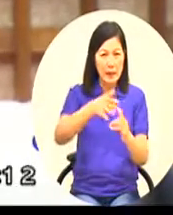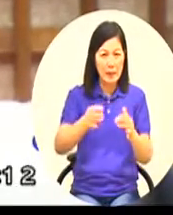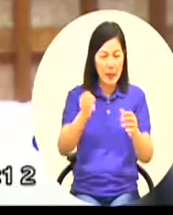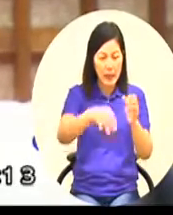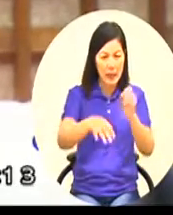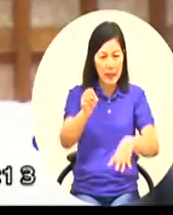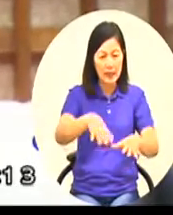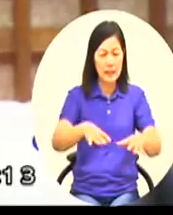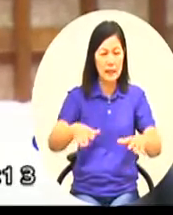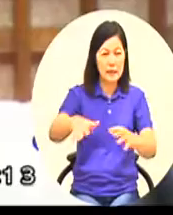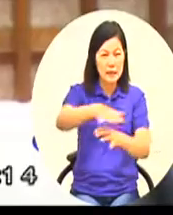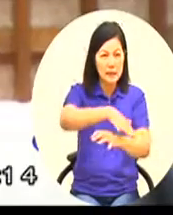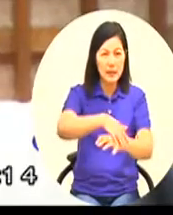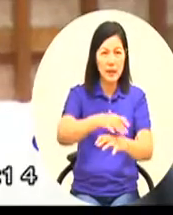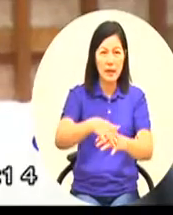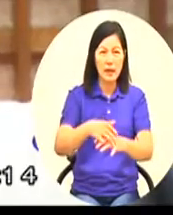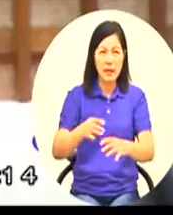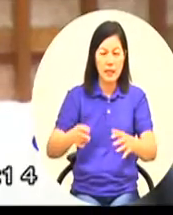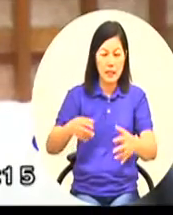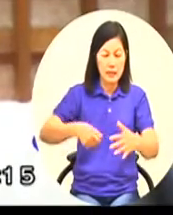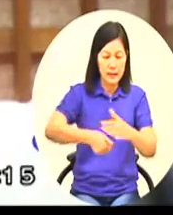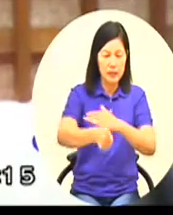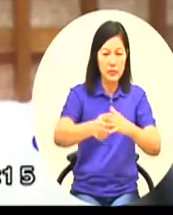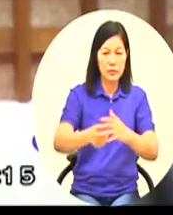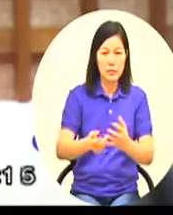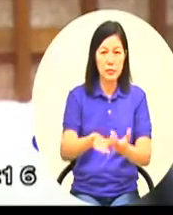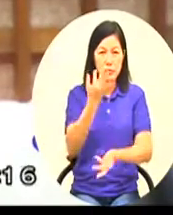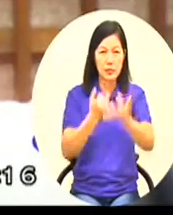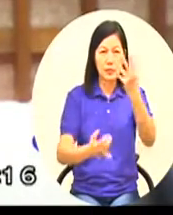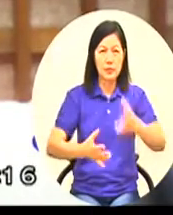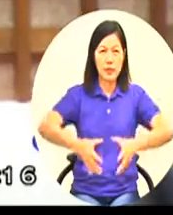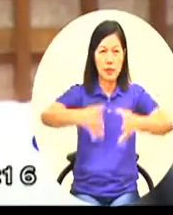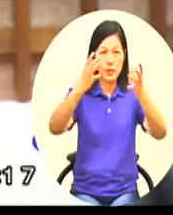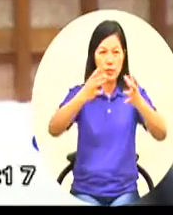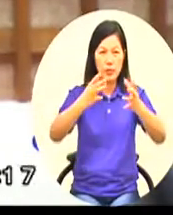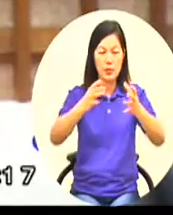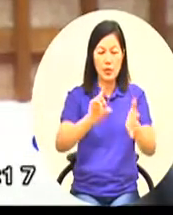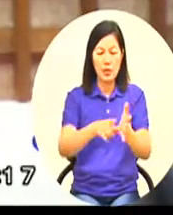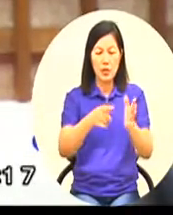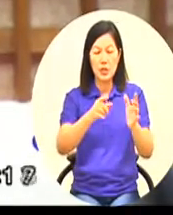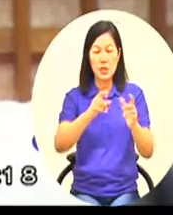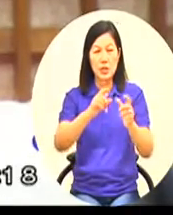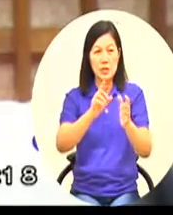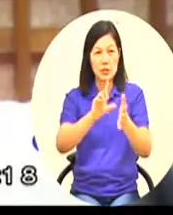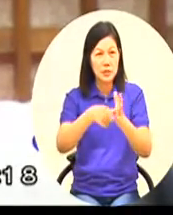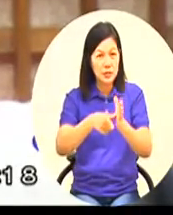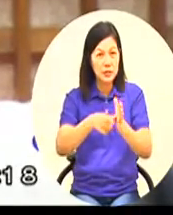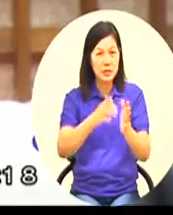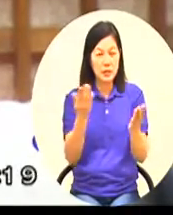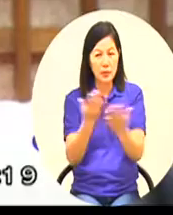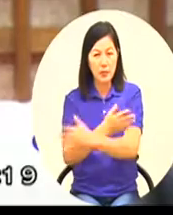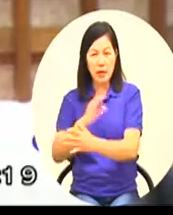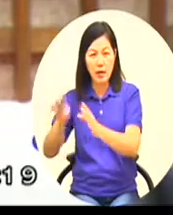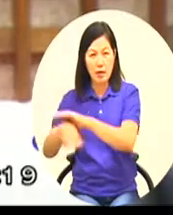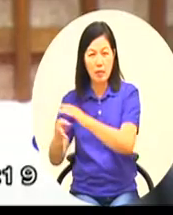进焚化炉，然后再去掩埋，用时间来换取空间，是不是这个样